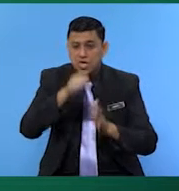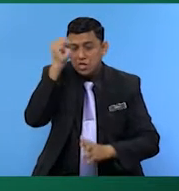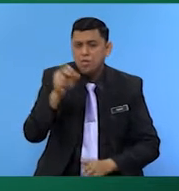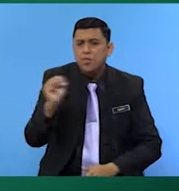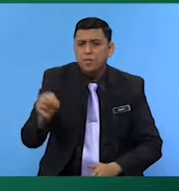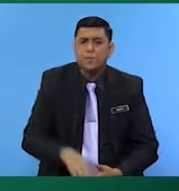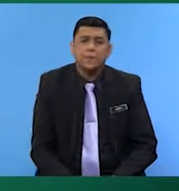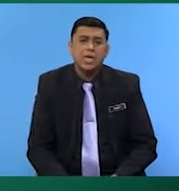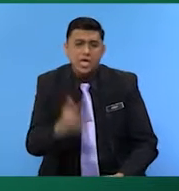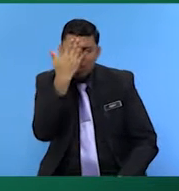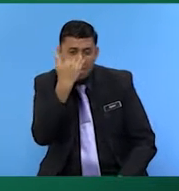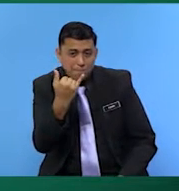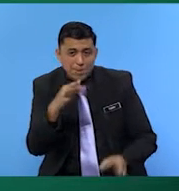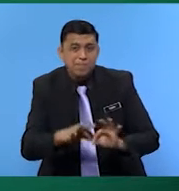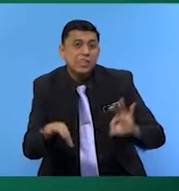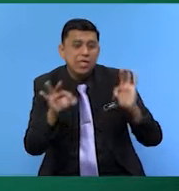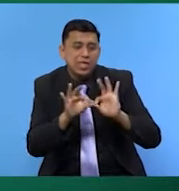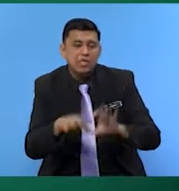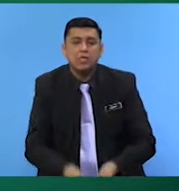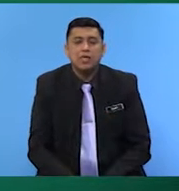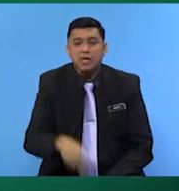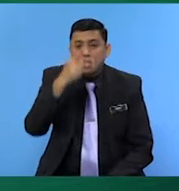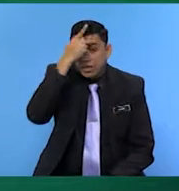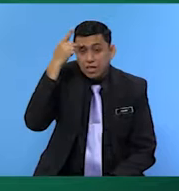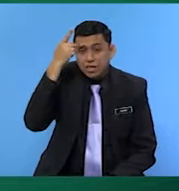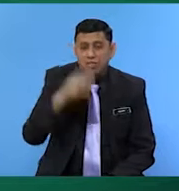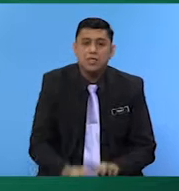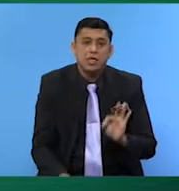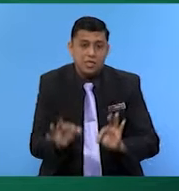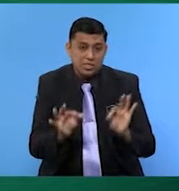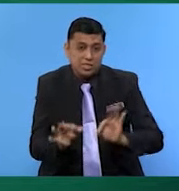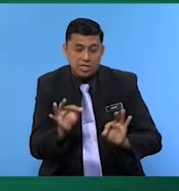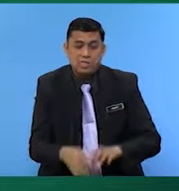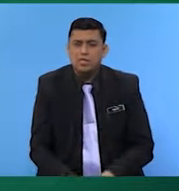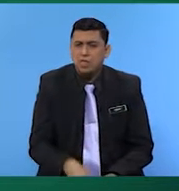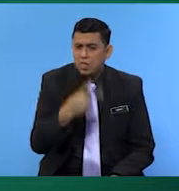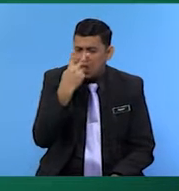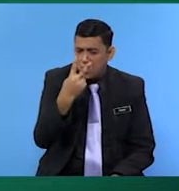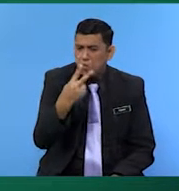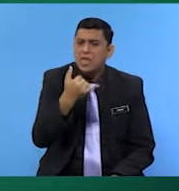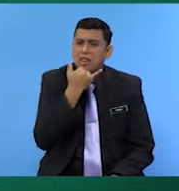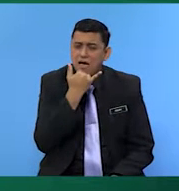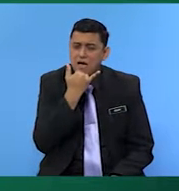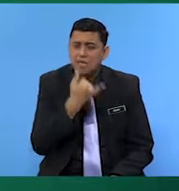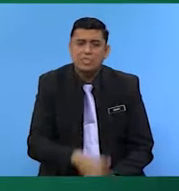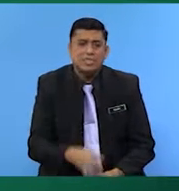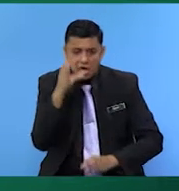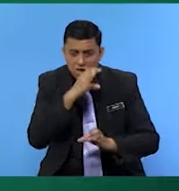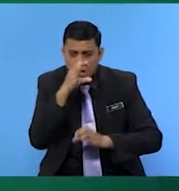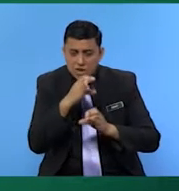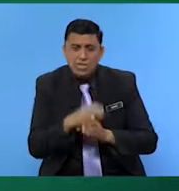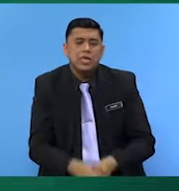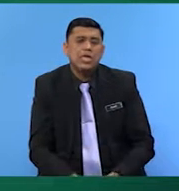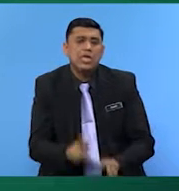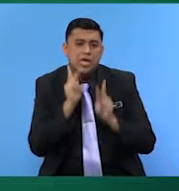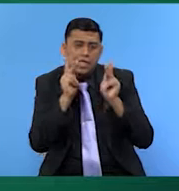Okey, kenapa dia penting? Okey, kerana jika anda silap menganalisis kata kunci soalan ini, ia akan